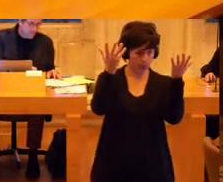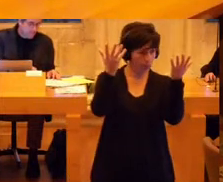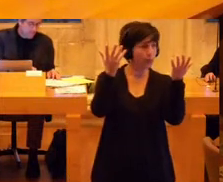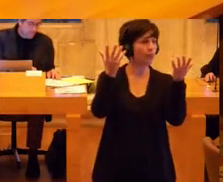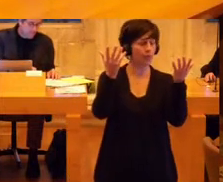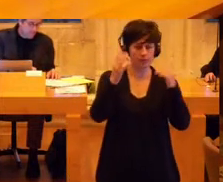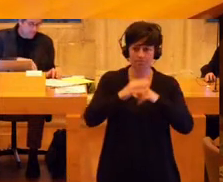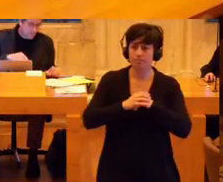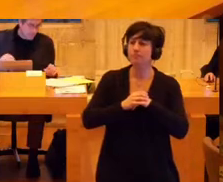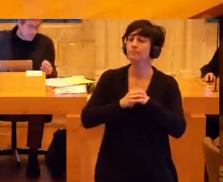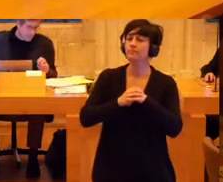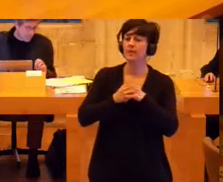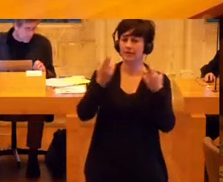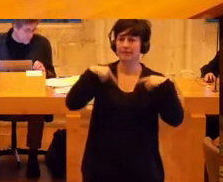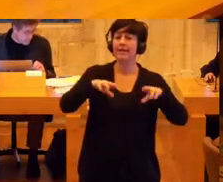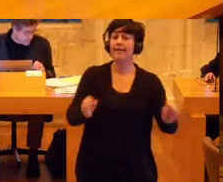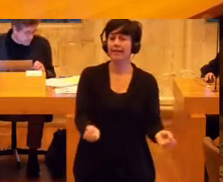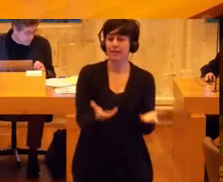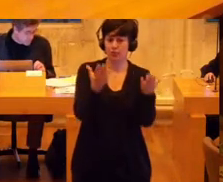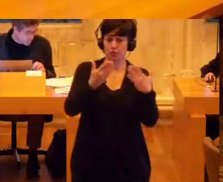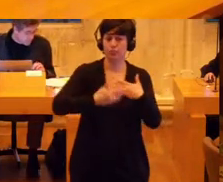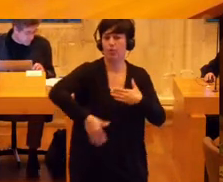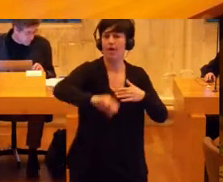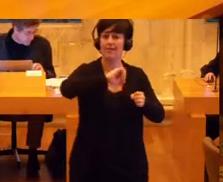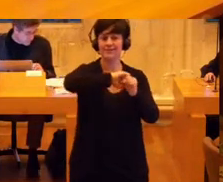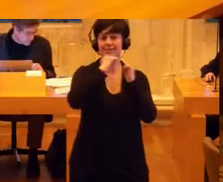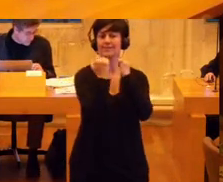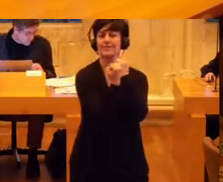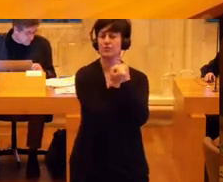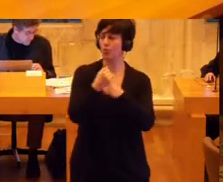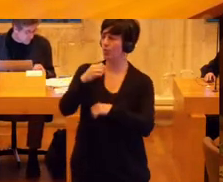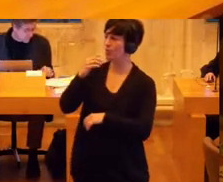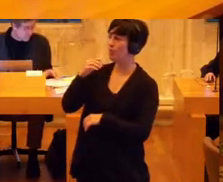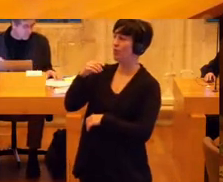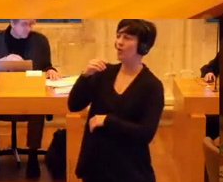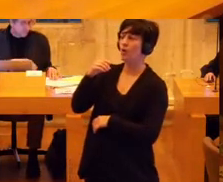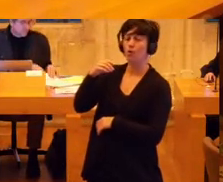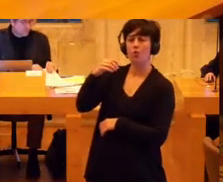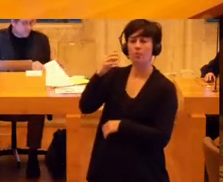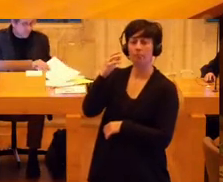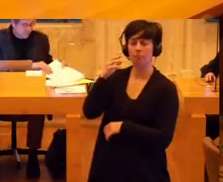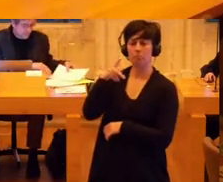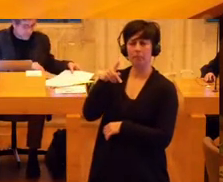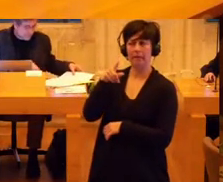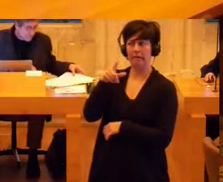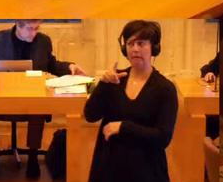présentation du déroulé de cette saison. Patrick, Nicole.